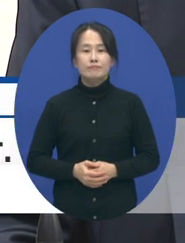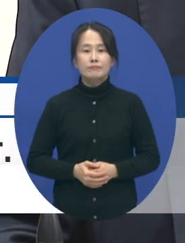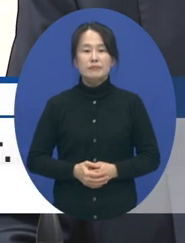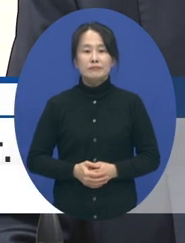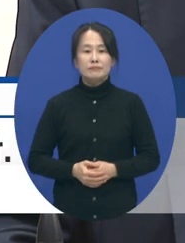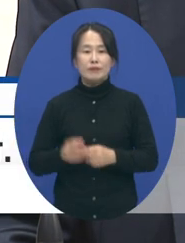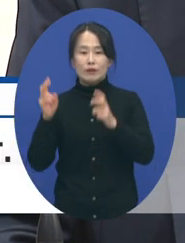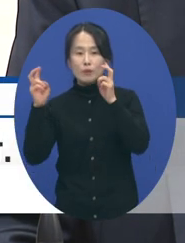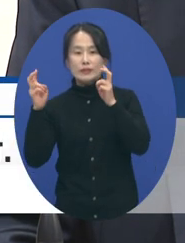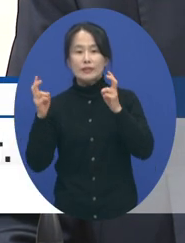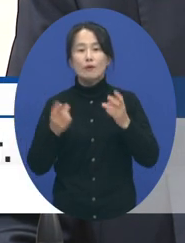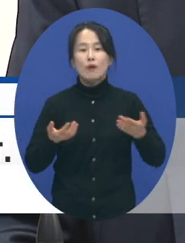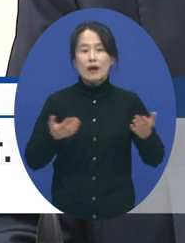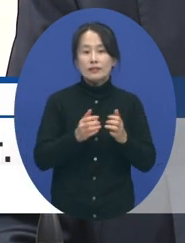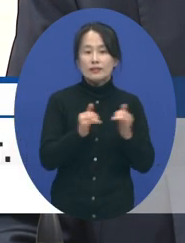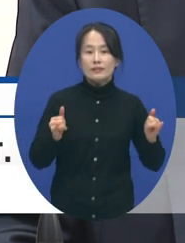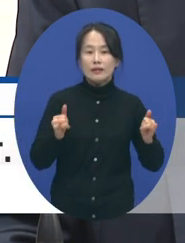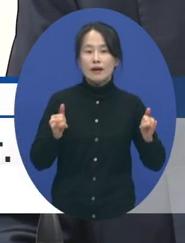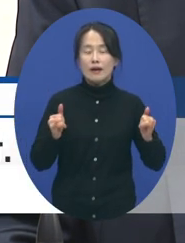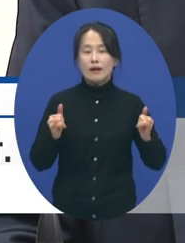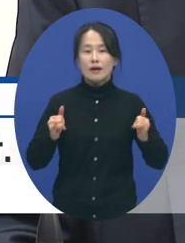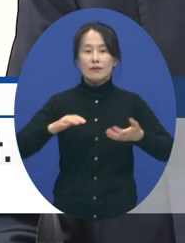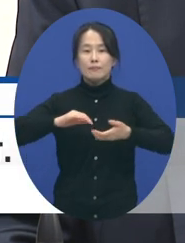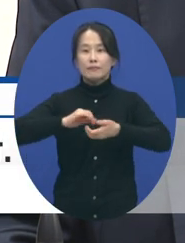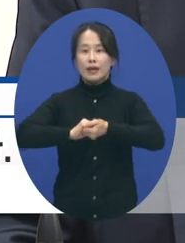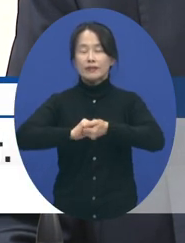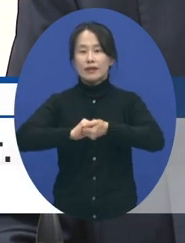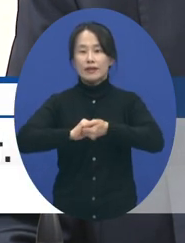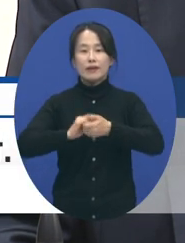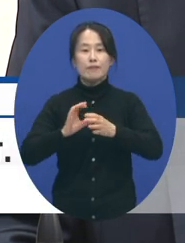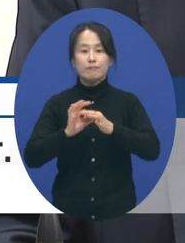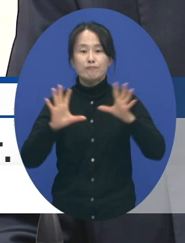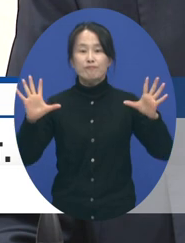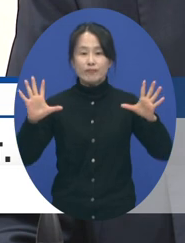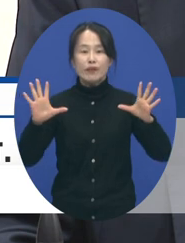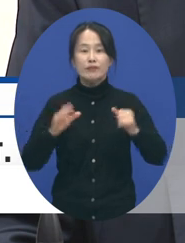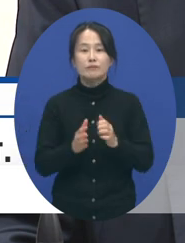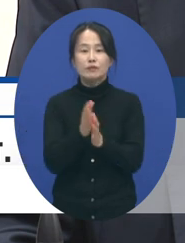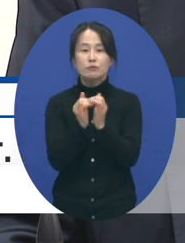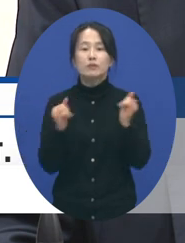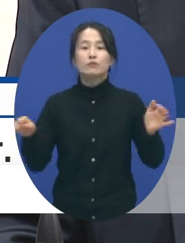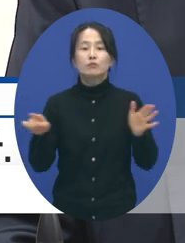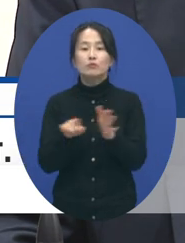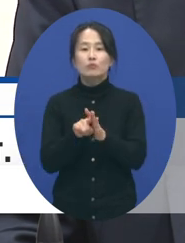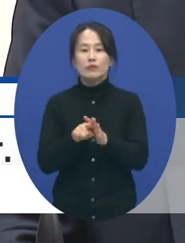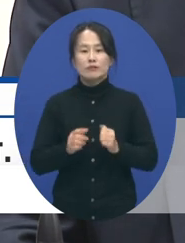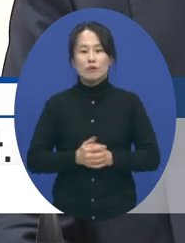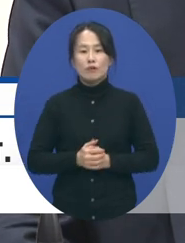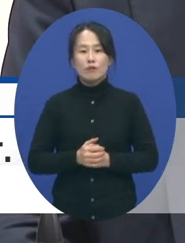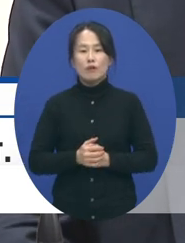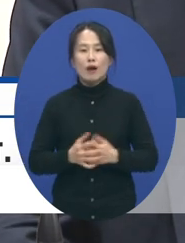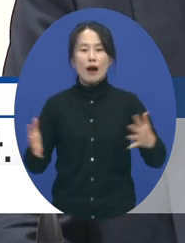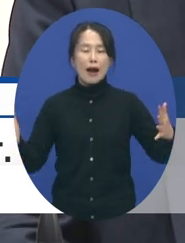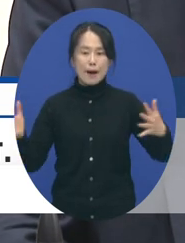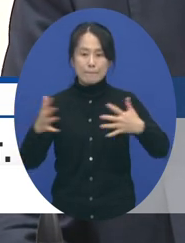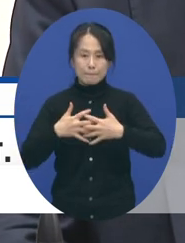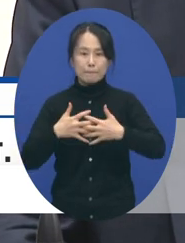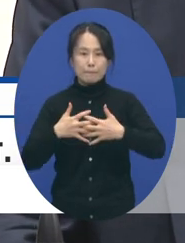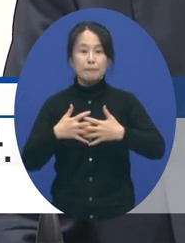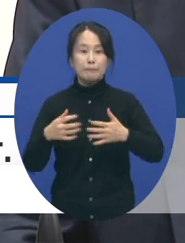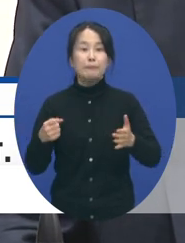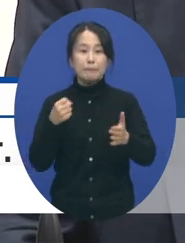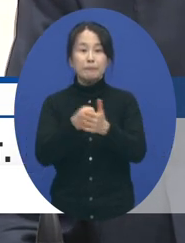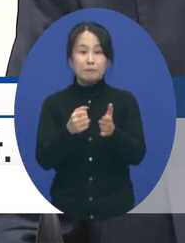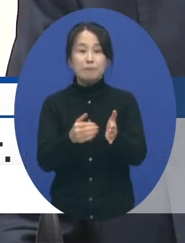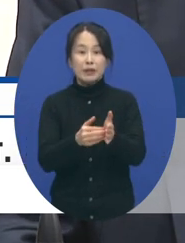노사의 어떤 그런 경계를 뛰어넘어서 우리 도민들을 위해서 대승적인 합의를